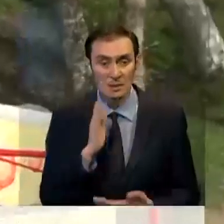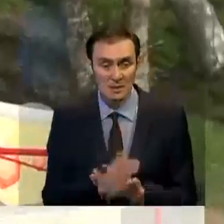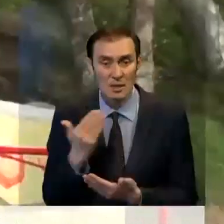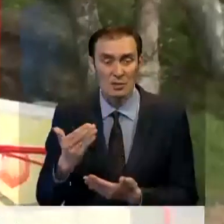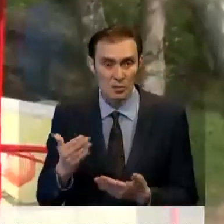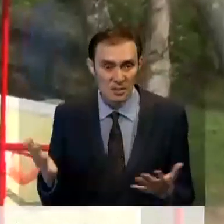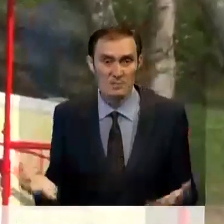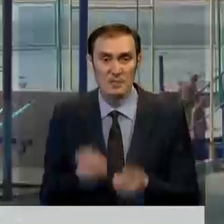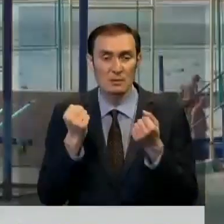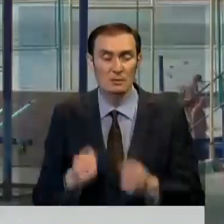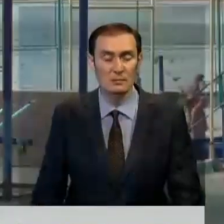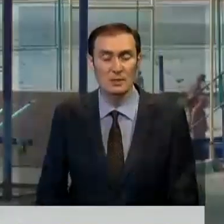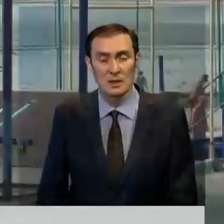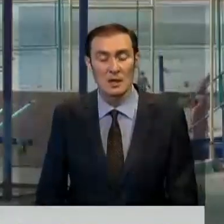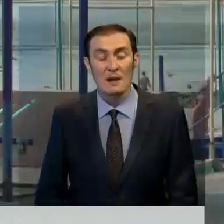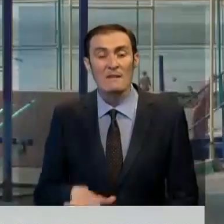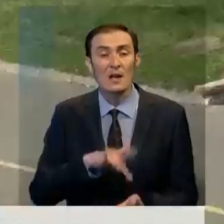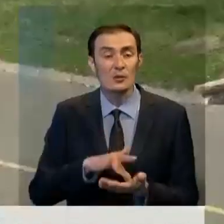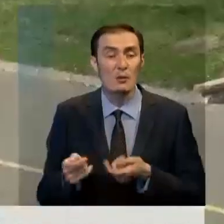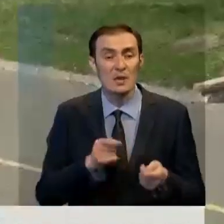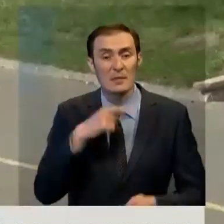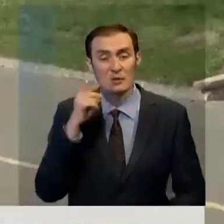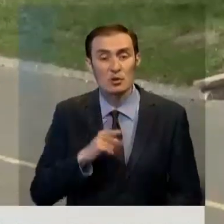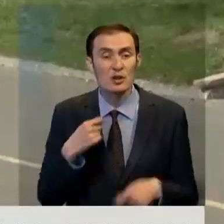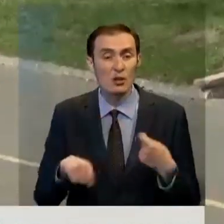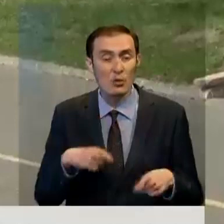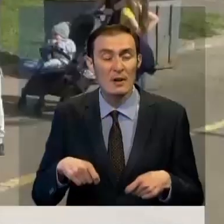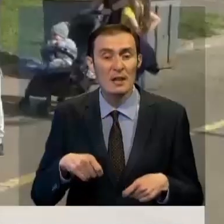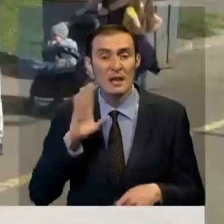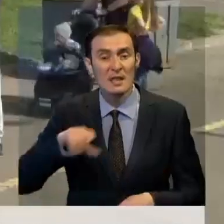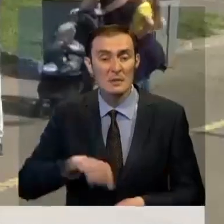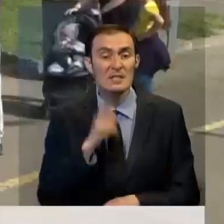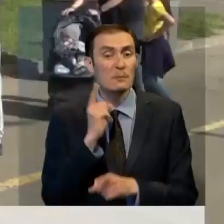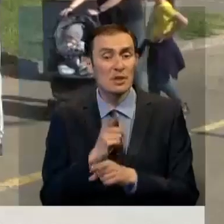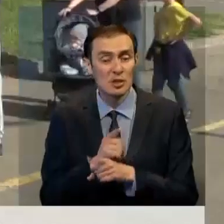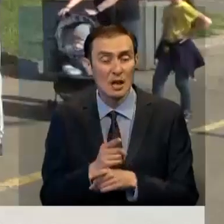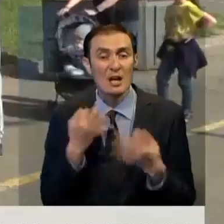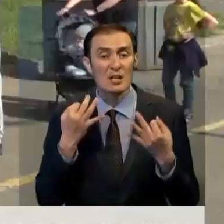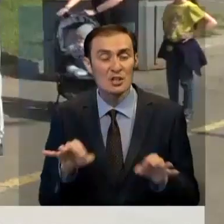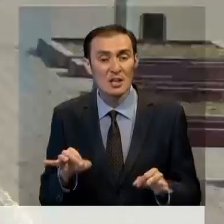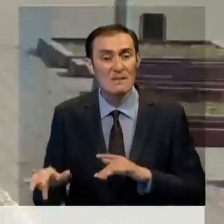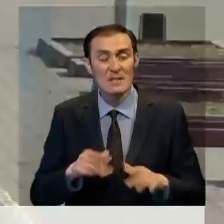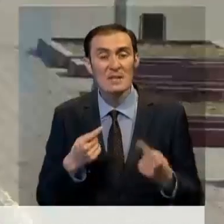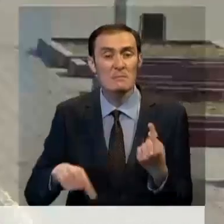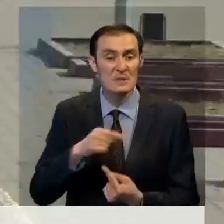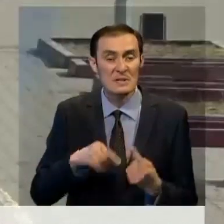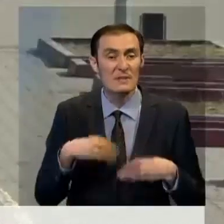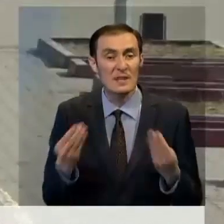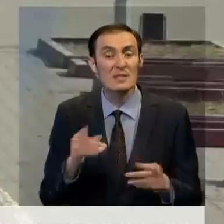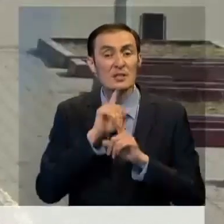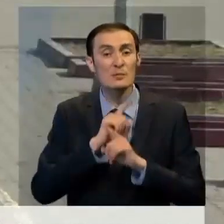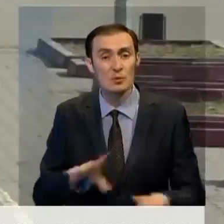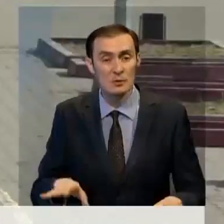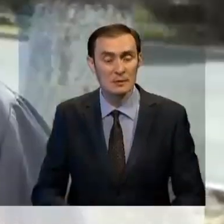ее как бы спасло. Между тем, в городском акимате отмечают, торговля на набережной незаконна. Разрешений на ведение бизнеса выдаваться не